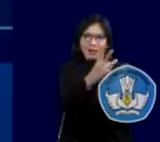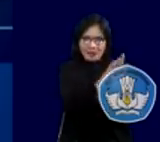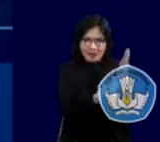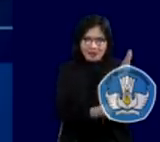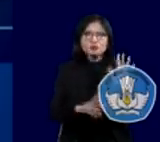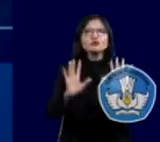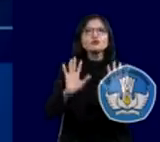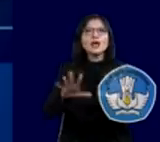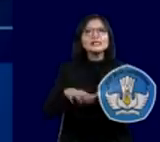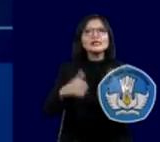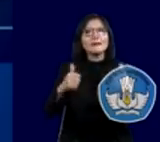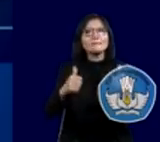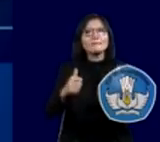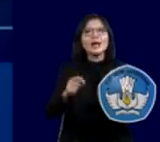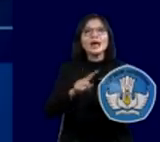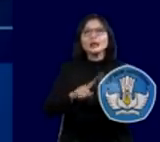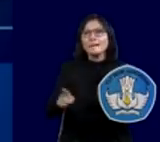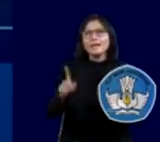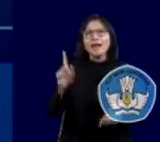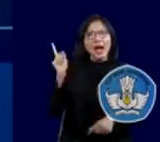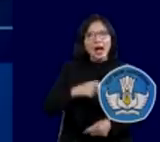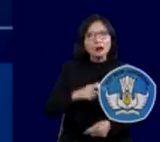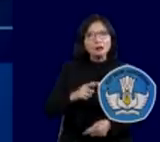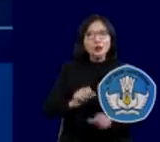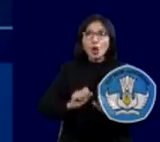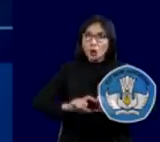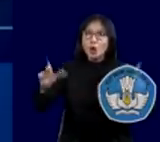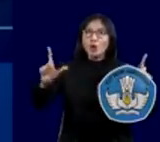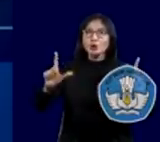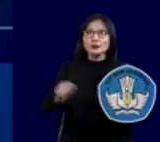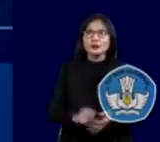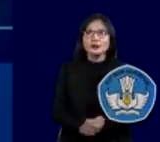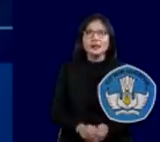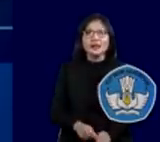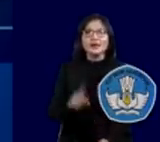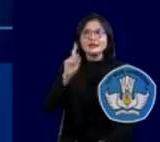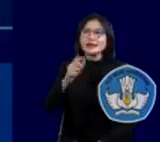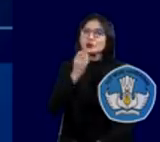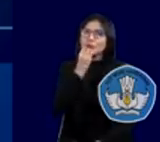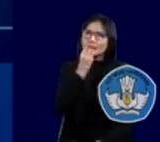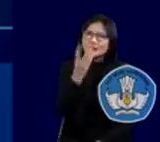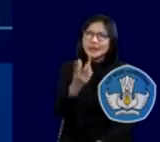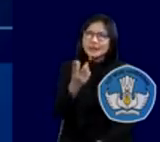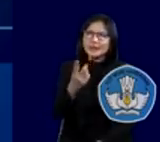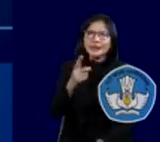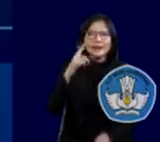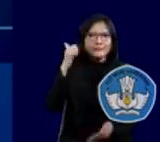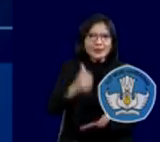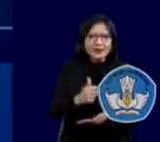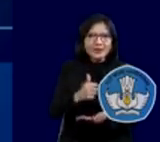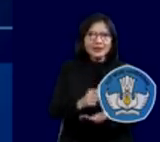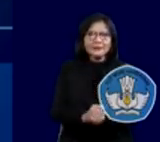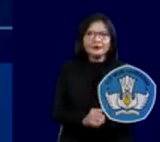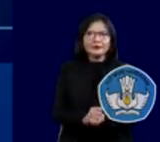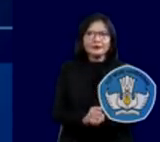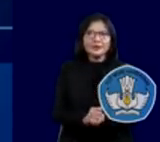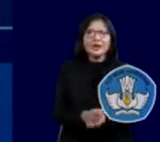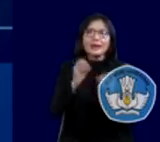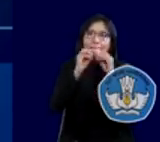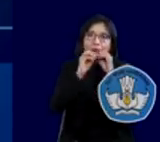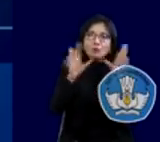disiapkan. Tetapi masih harus lolos seleksi. Jadi salah satu pesan yang terpenting bagi teman-teman media juga dalam pengumuman